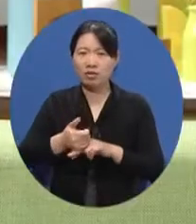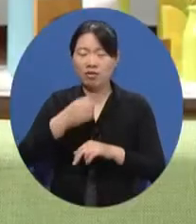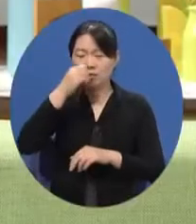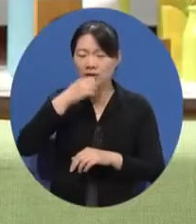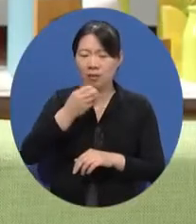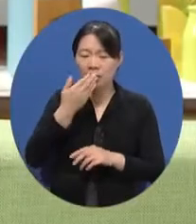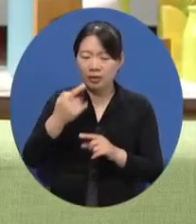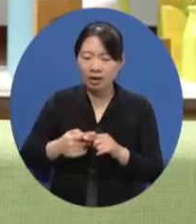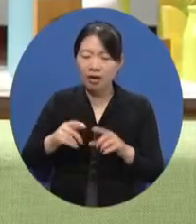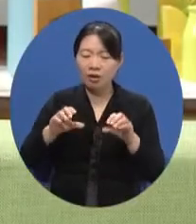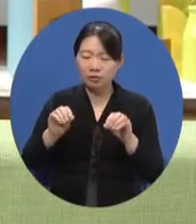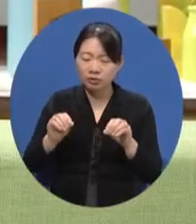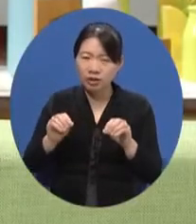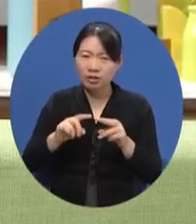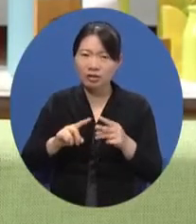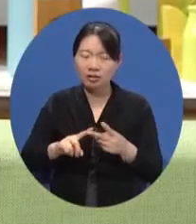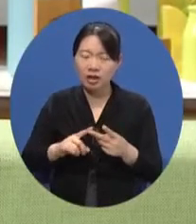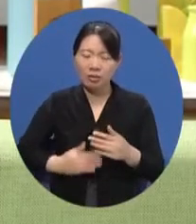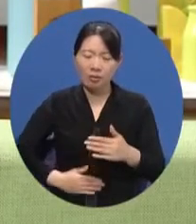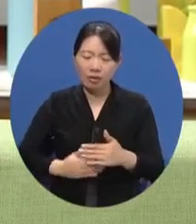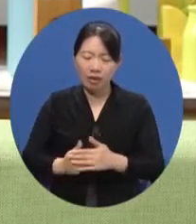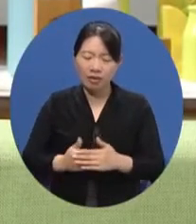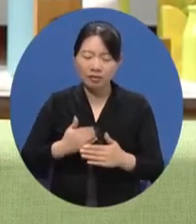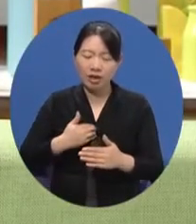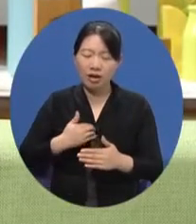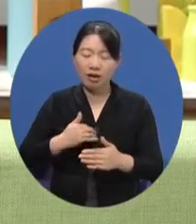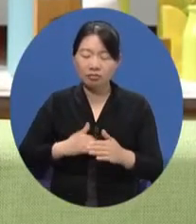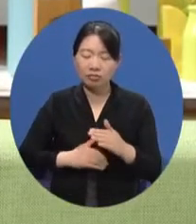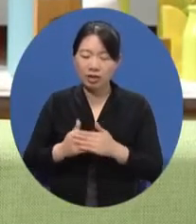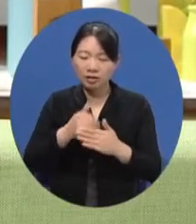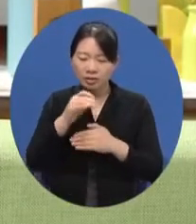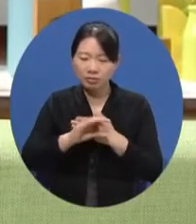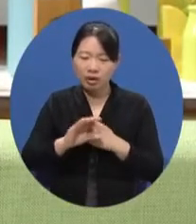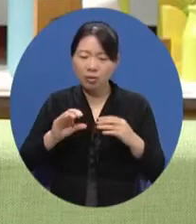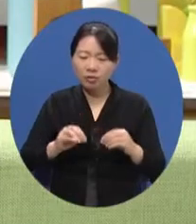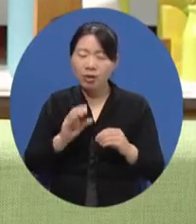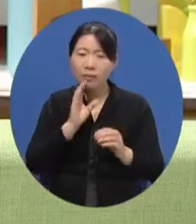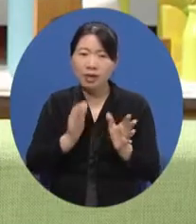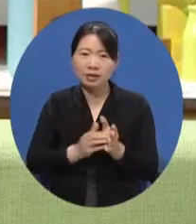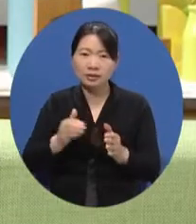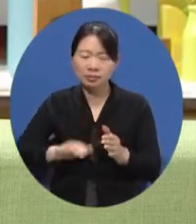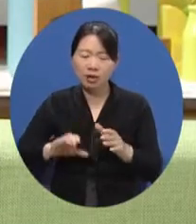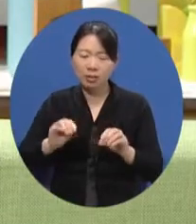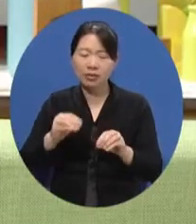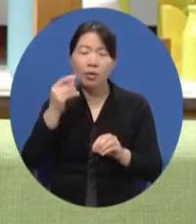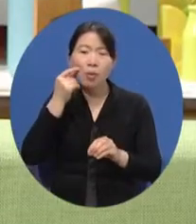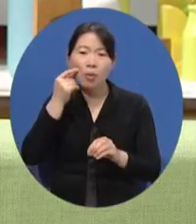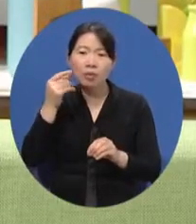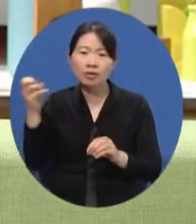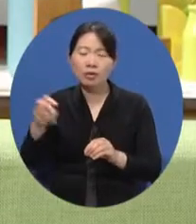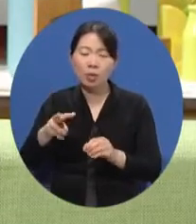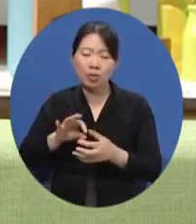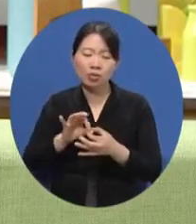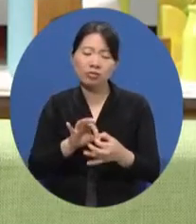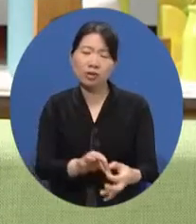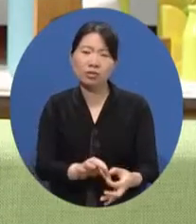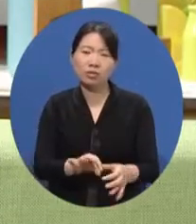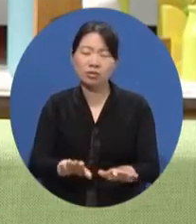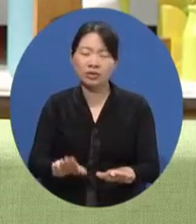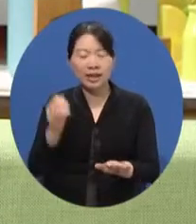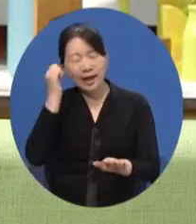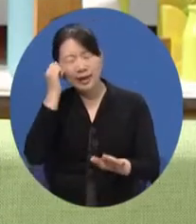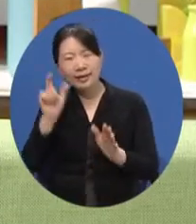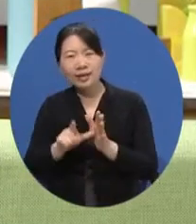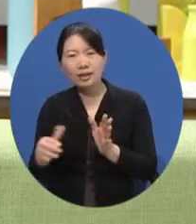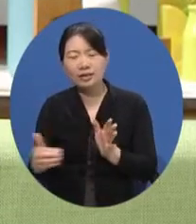그냥 먹다가 중단을 하든지 배가 부르면 자기 양이 차면 멈춰야 되는데 그거를 멈추지 못하고 계속 잘